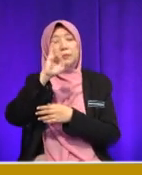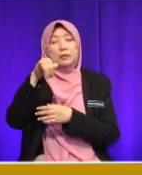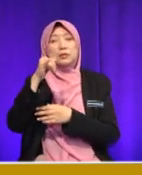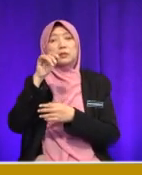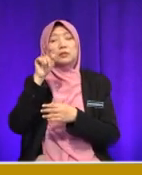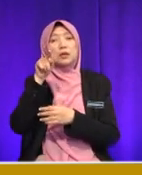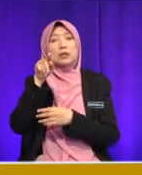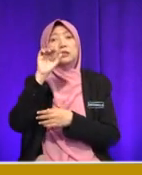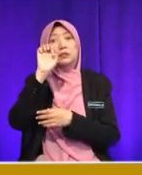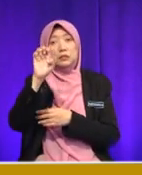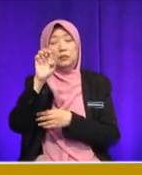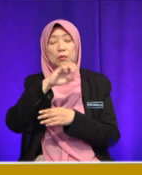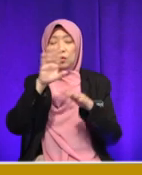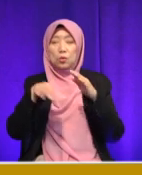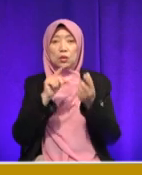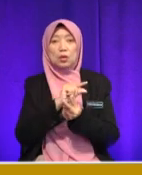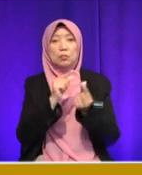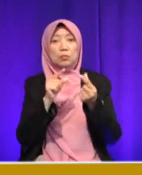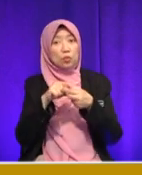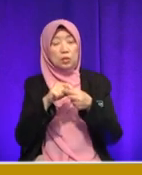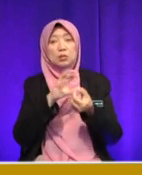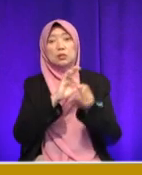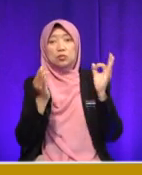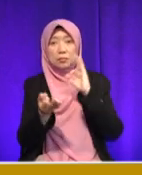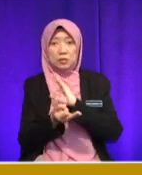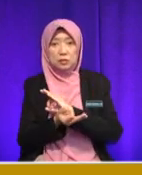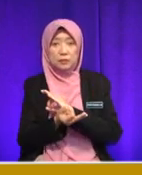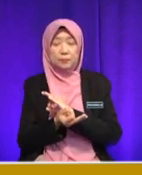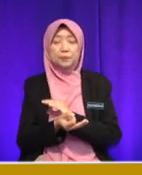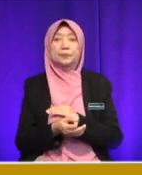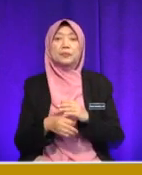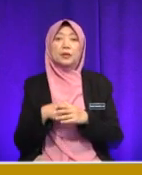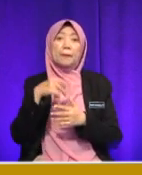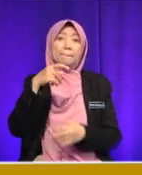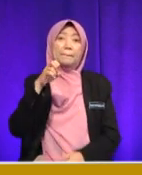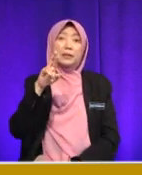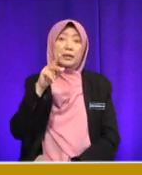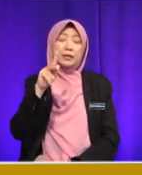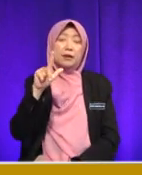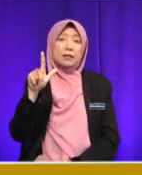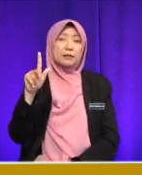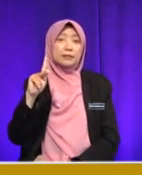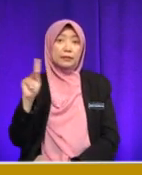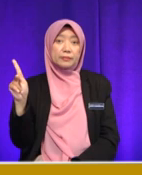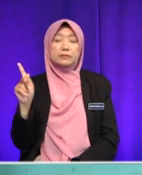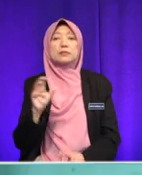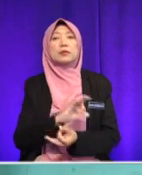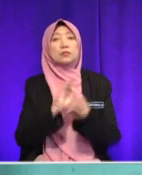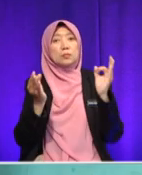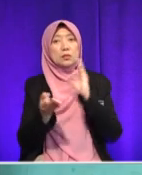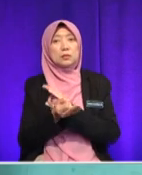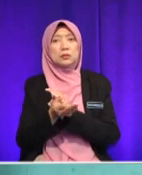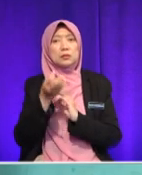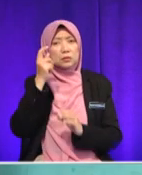bawah gabungan transformasi ST. Perihalkan transformasi itu. Jadi mereka nak anda bagi tahu saya T itu